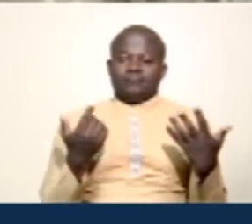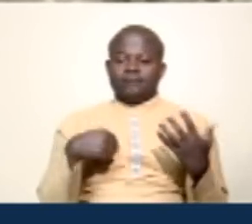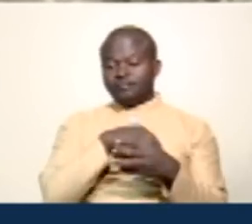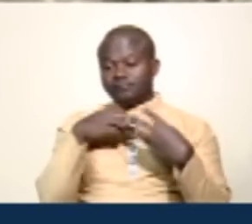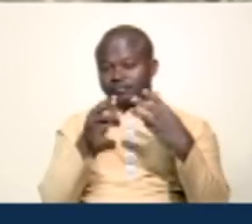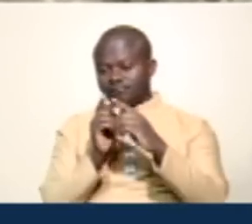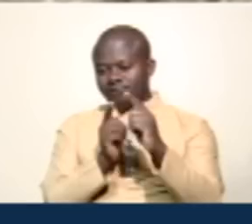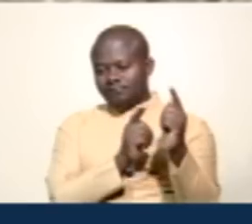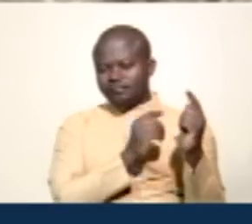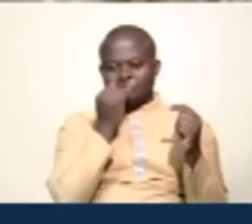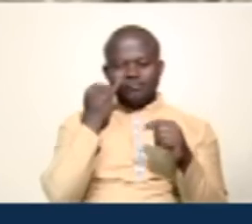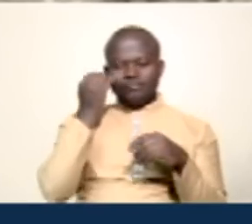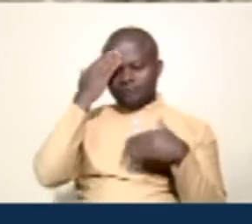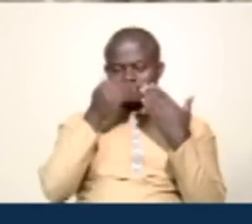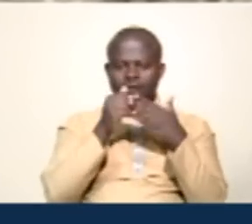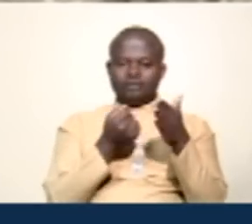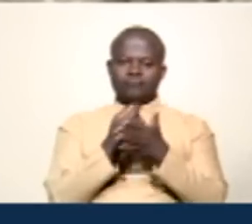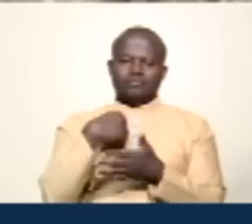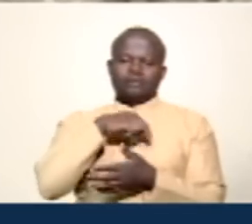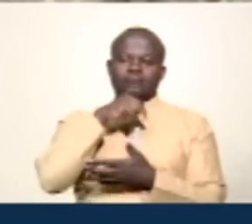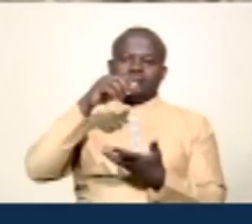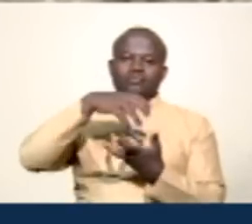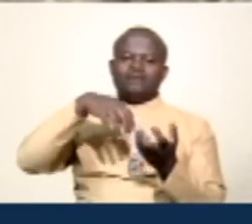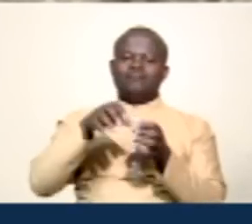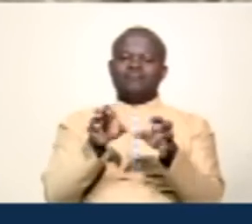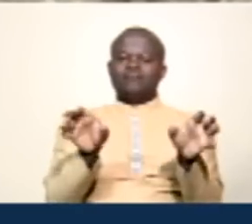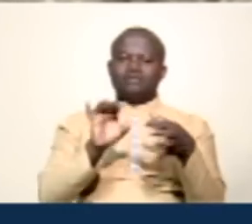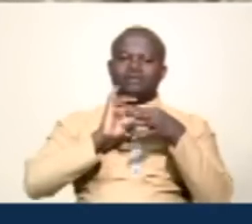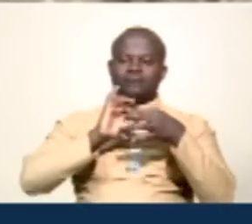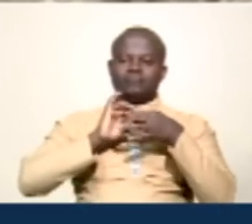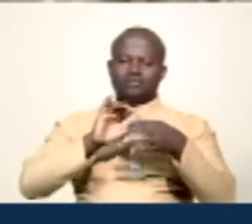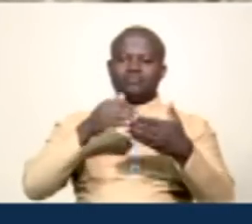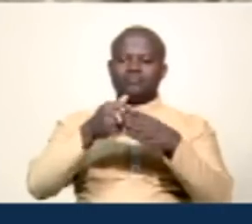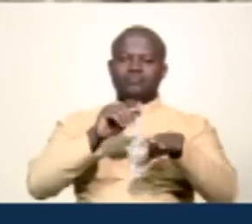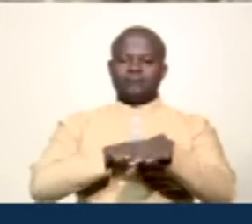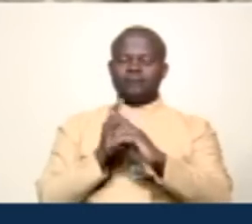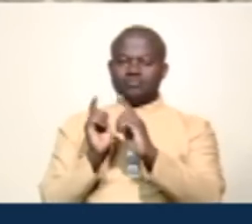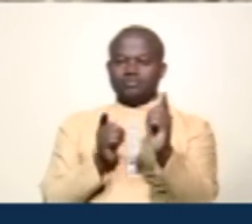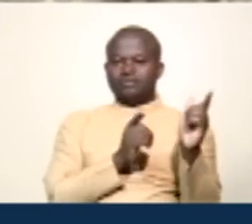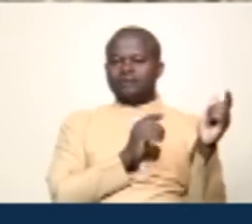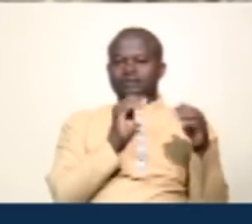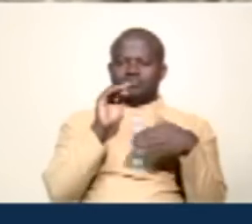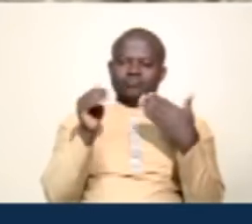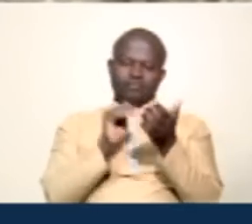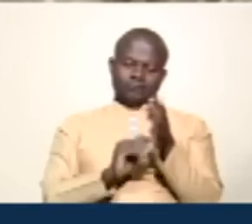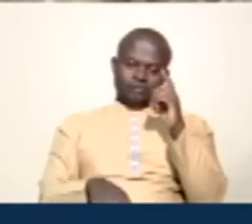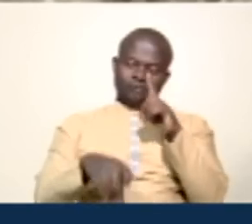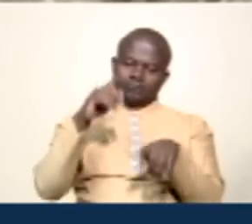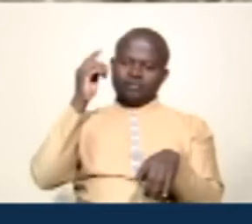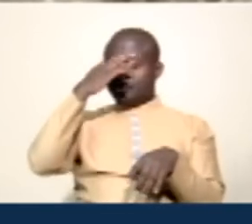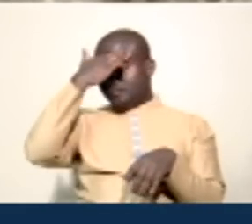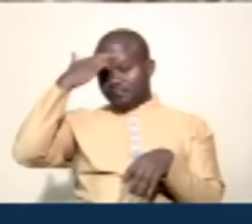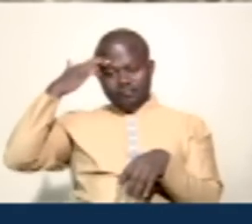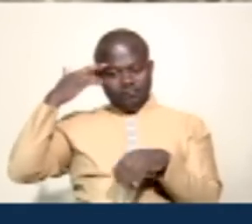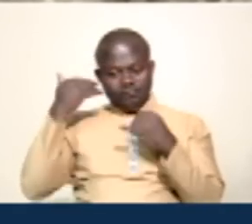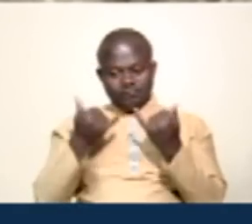twarwanye urugamba rukomeye kuko byatumye tutivangura, turafatanya bigeze igihe urugamba tururwanye kandi turarutsinda. Niyo